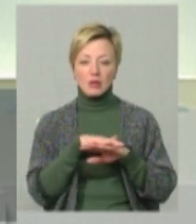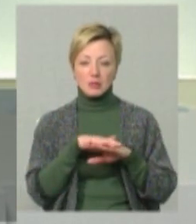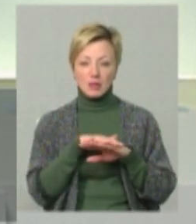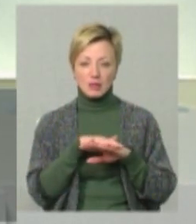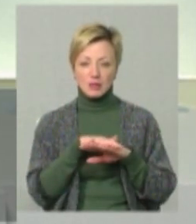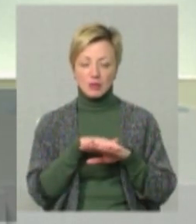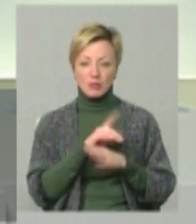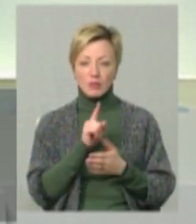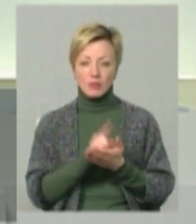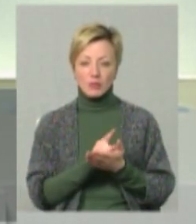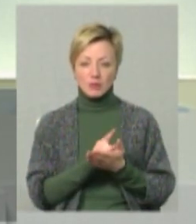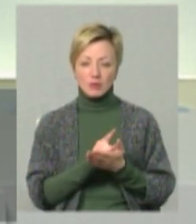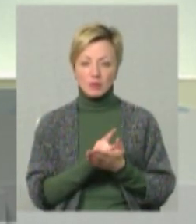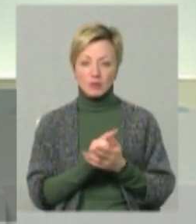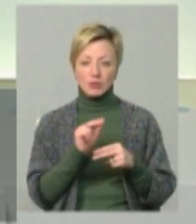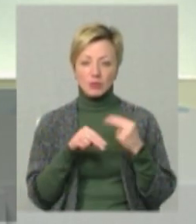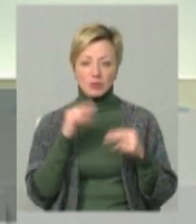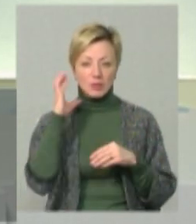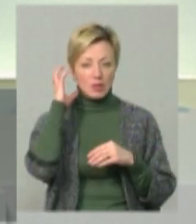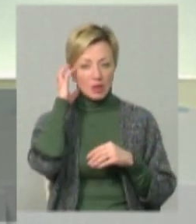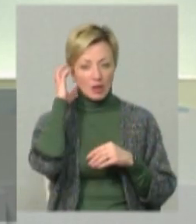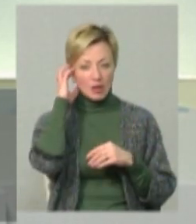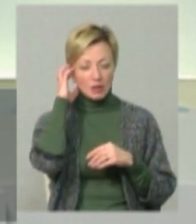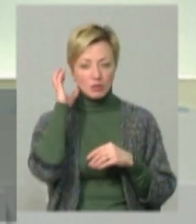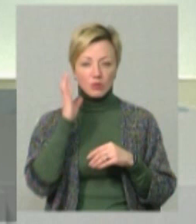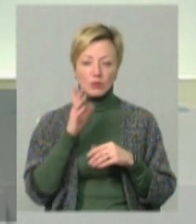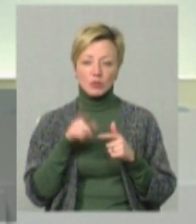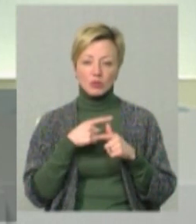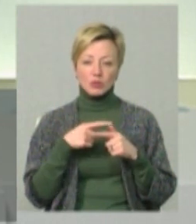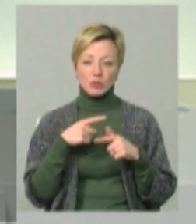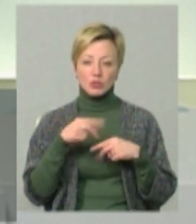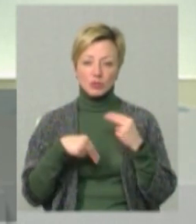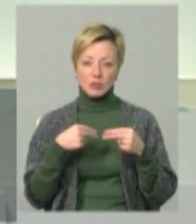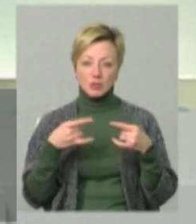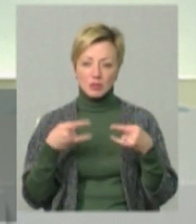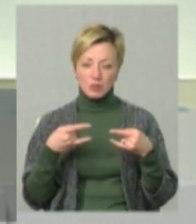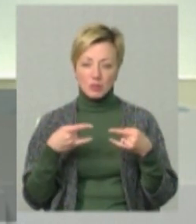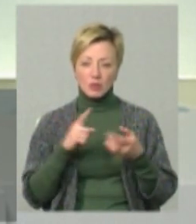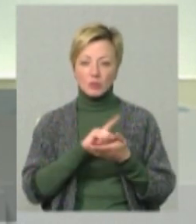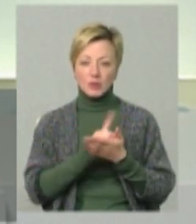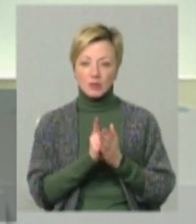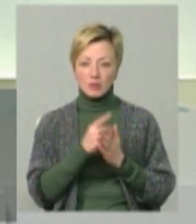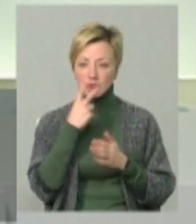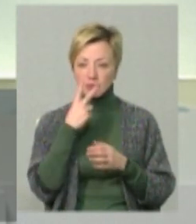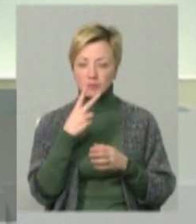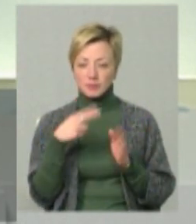населення повинне через радіоприймачі, через телебачення